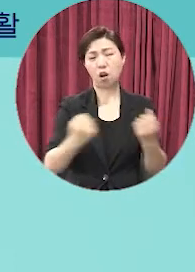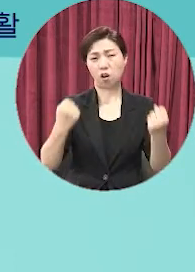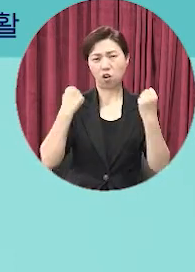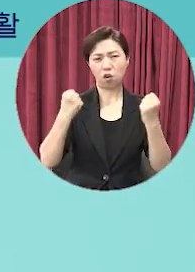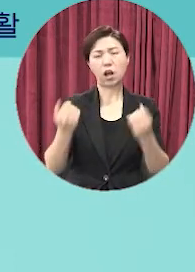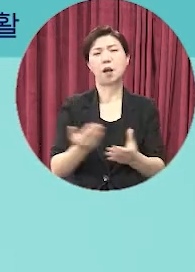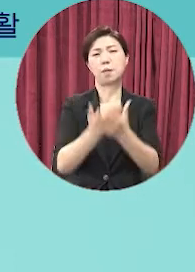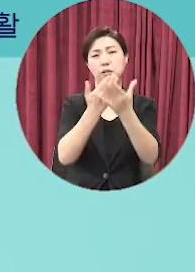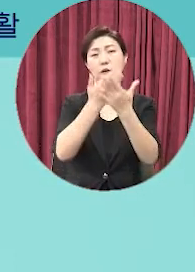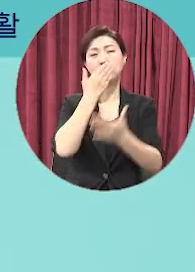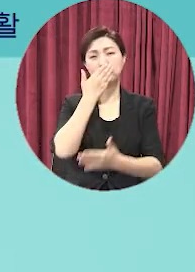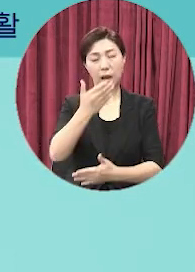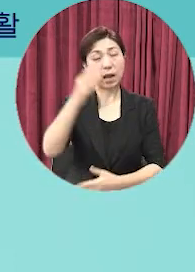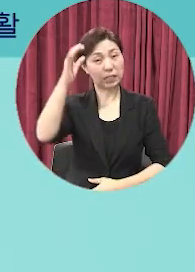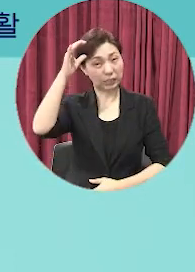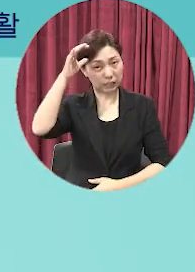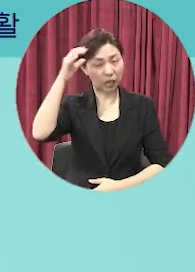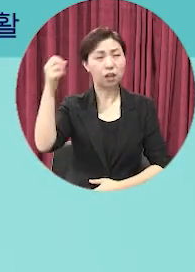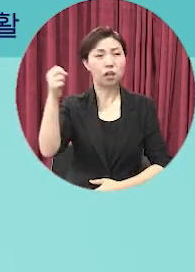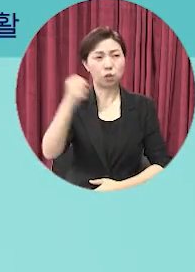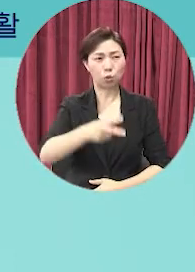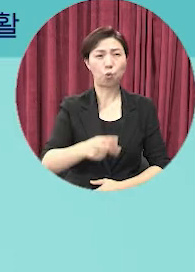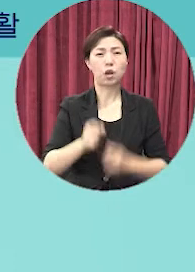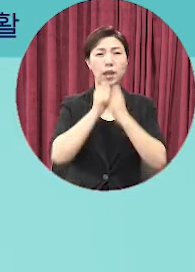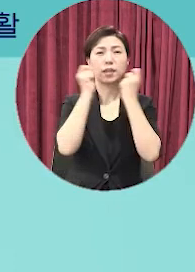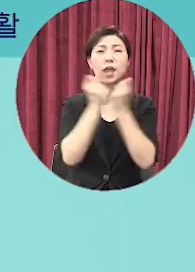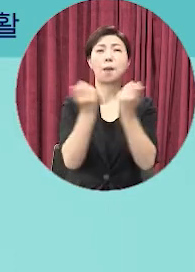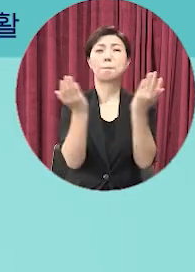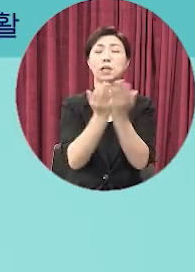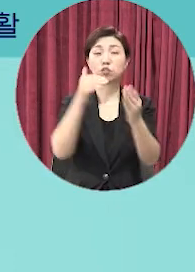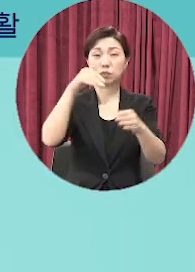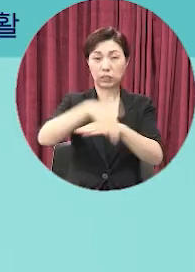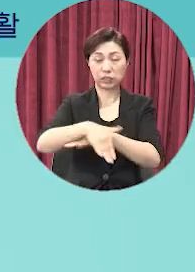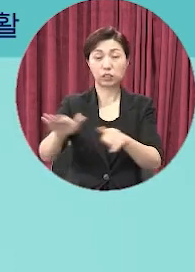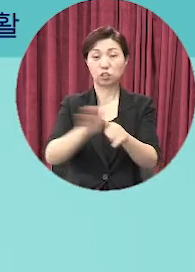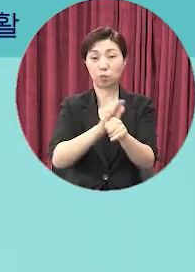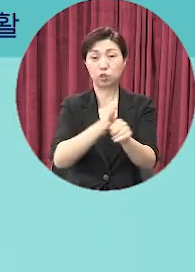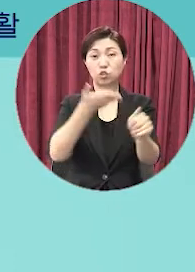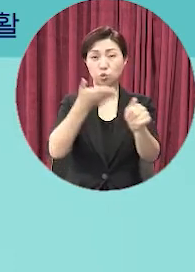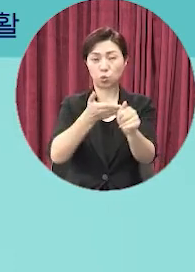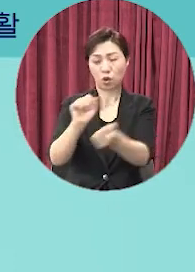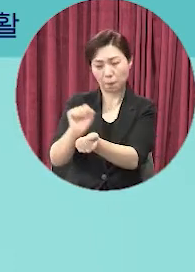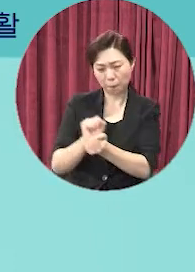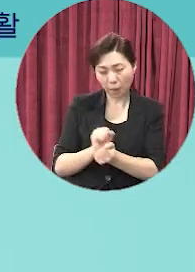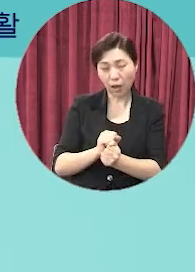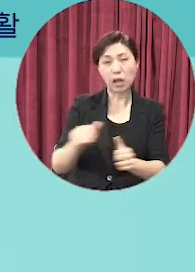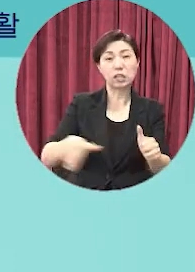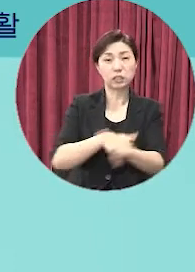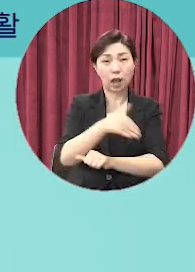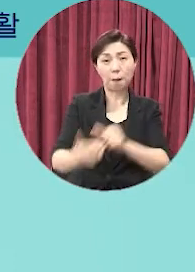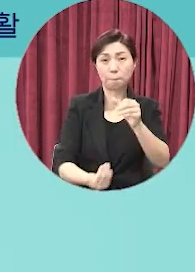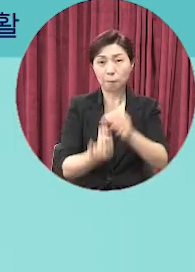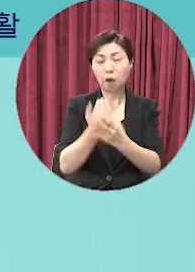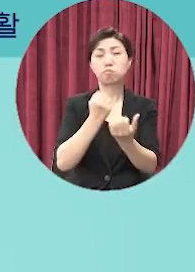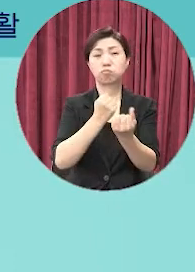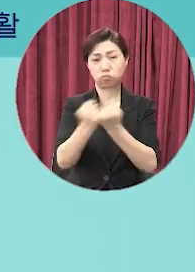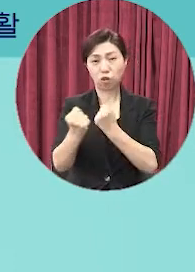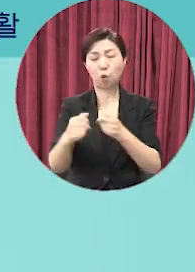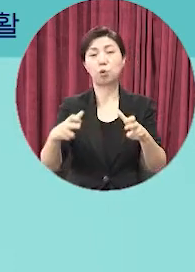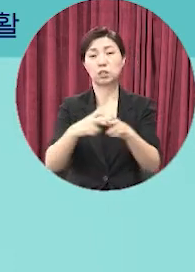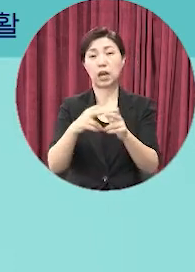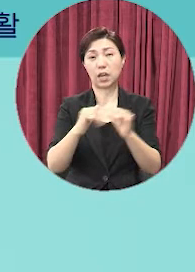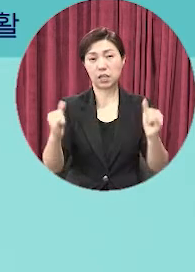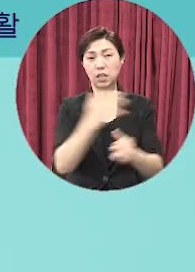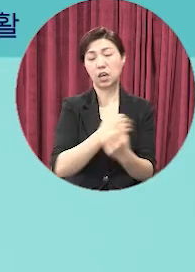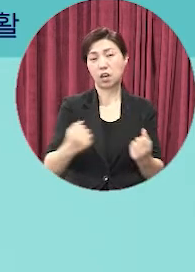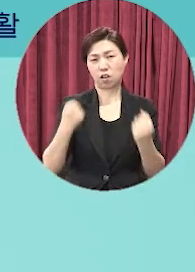것이라 생각을 하고 또 이런 맞춤형 서비스를 제공해서 감염병 위기 상황에서도 장애인들의 건강이 유지될 수 있도록 하는 데